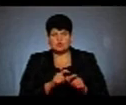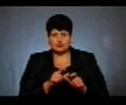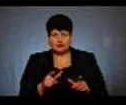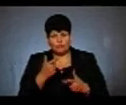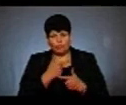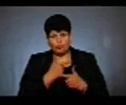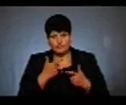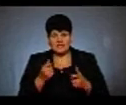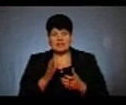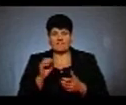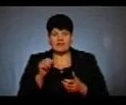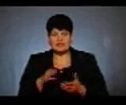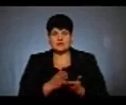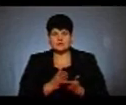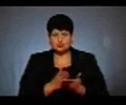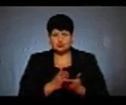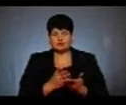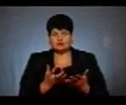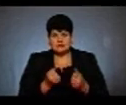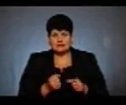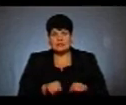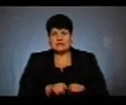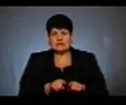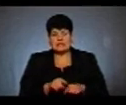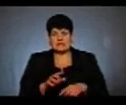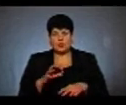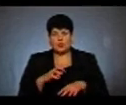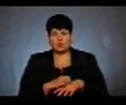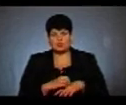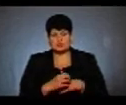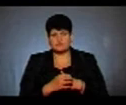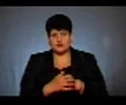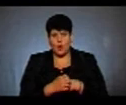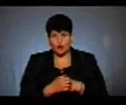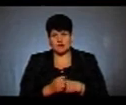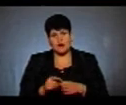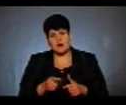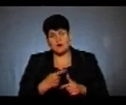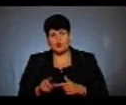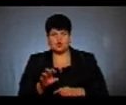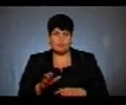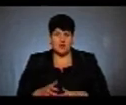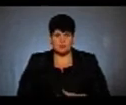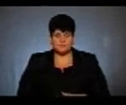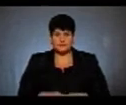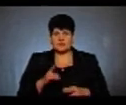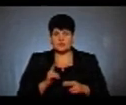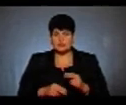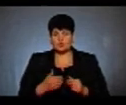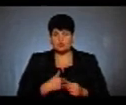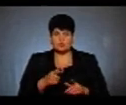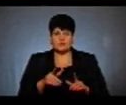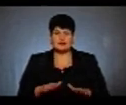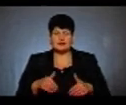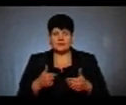також ветеринарну службу, що отримано такий покус від кота, скажімо, та й від собаки також, зрештою. І на завершення нашого ефіру хочу, щоб ви